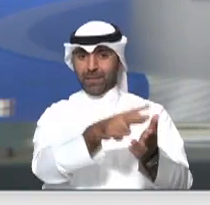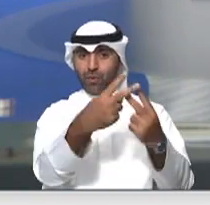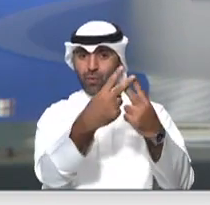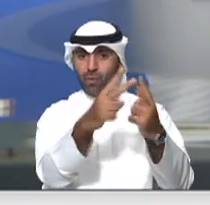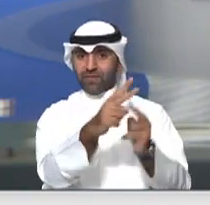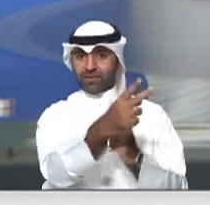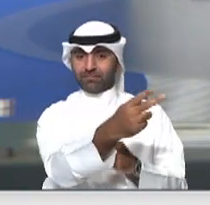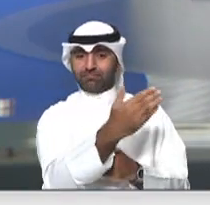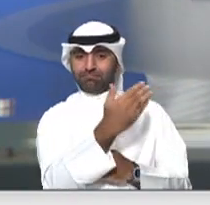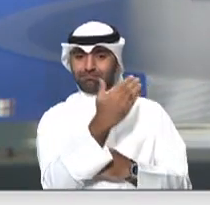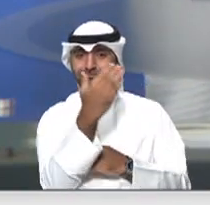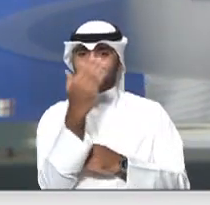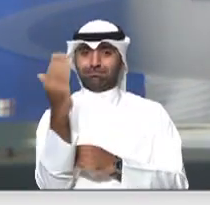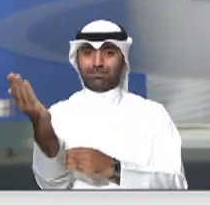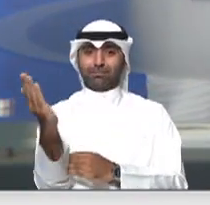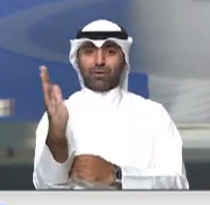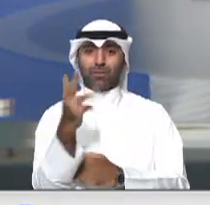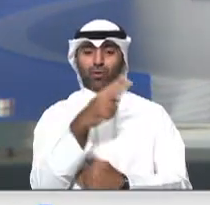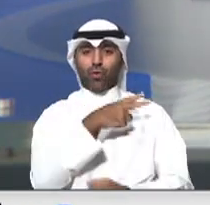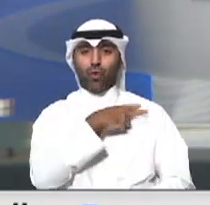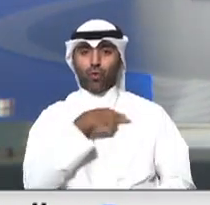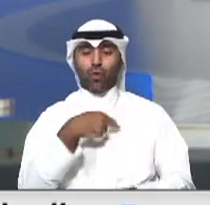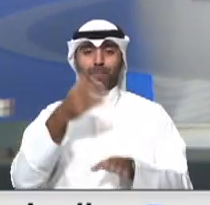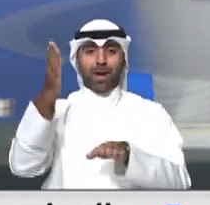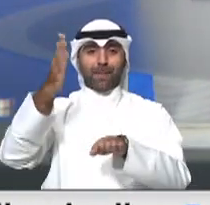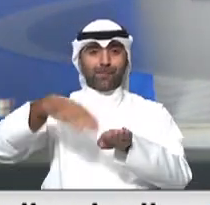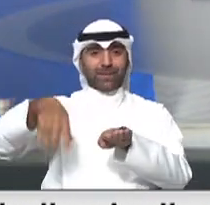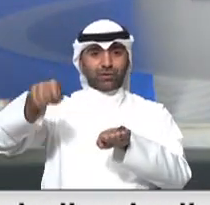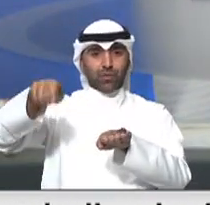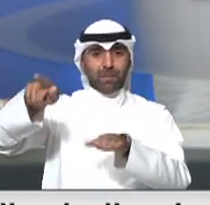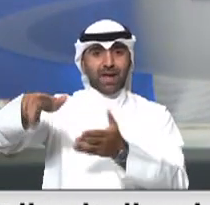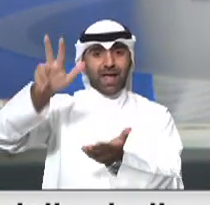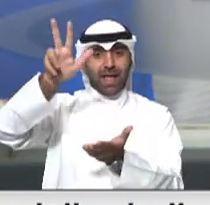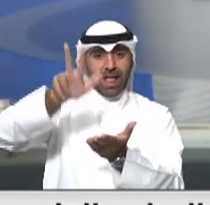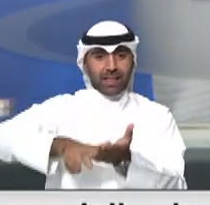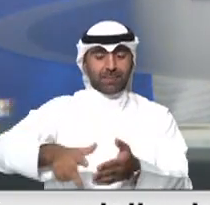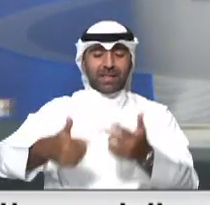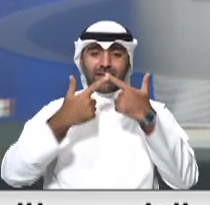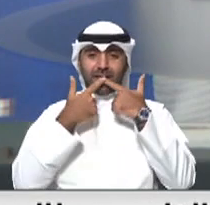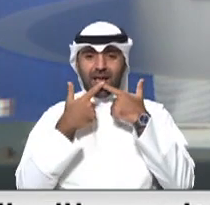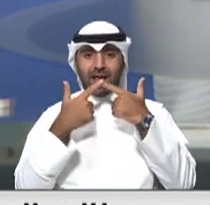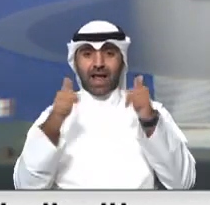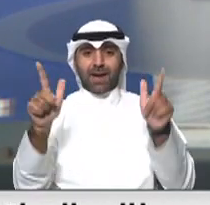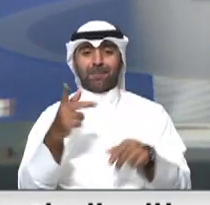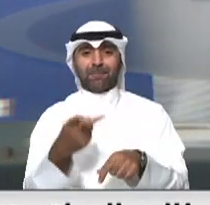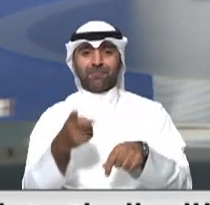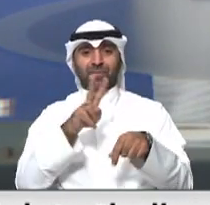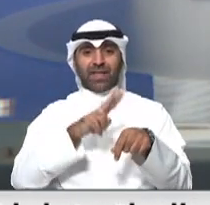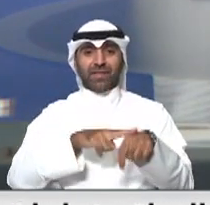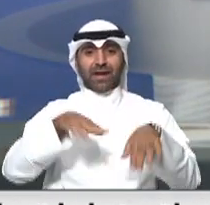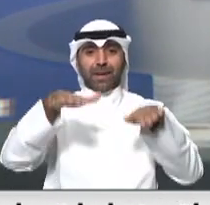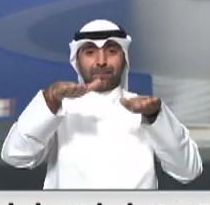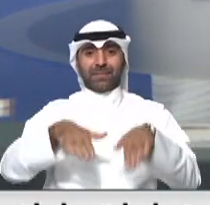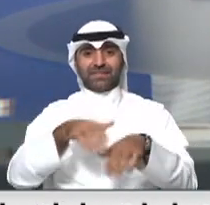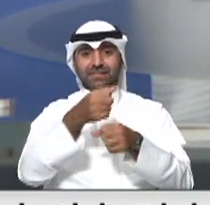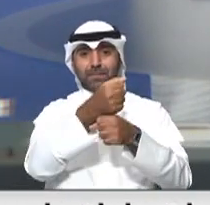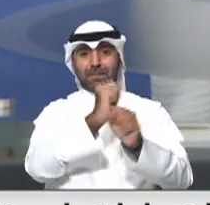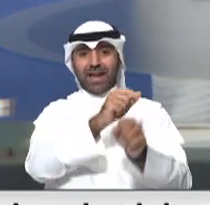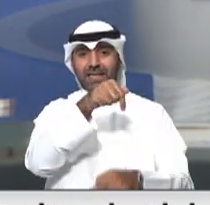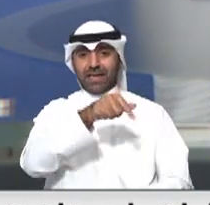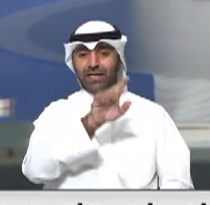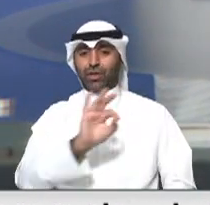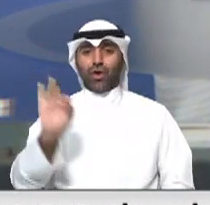المجلس البلدي خلال جلسته أمس على تخصيص وإنشاء مركز صحي ثان متكامل في منطقة عبدالله